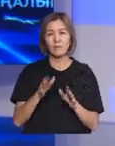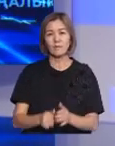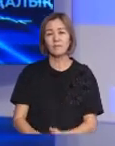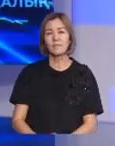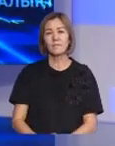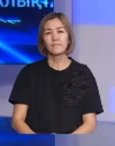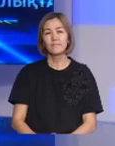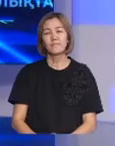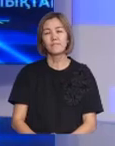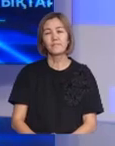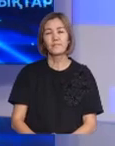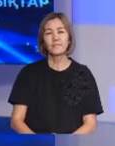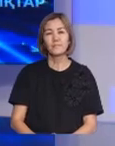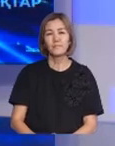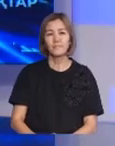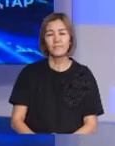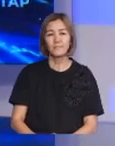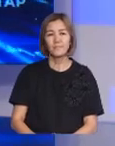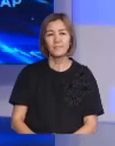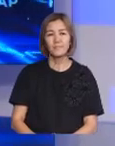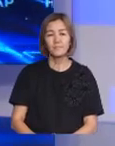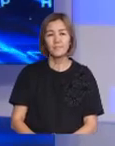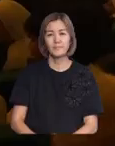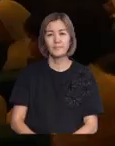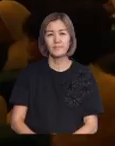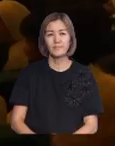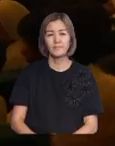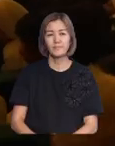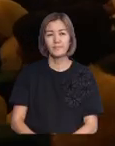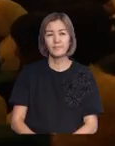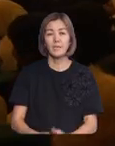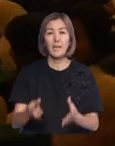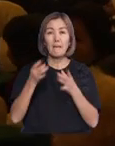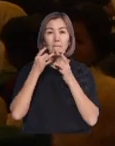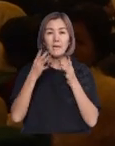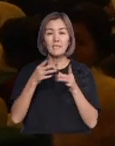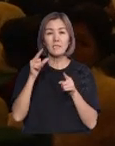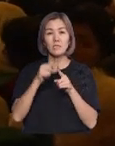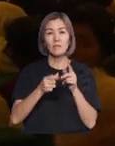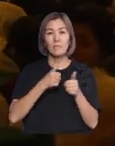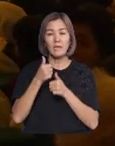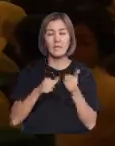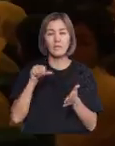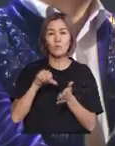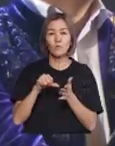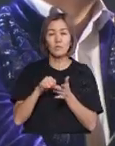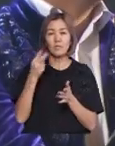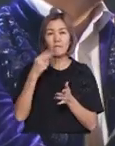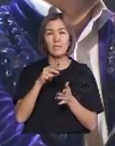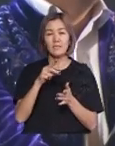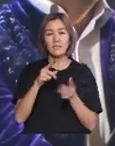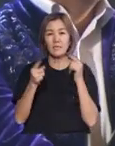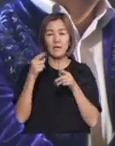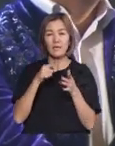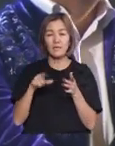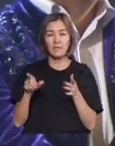его ярких моментах расскажет наш корреспондент. В праздничном айтысе приняли участие около 20 акынов